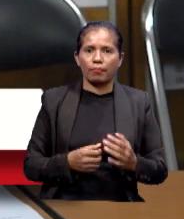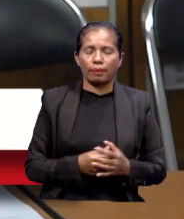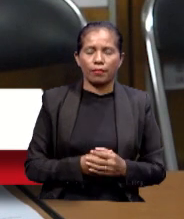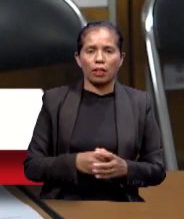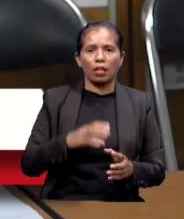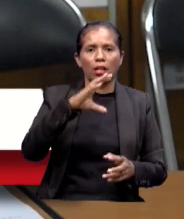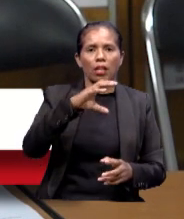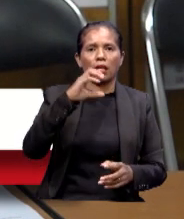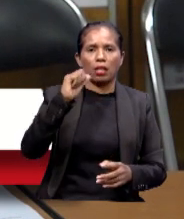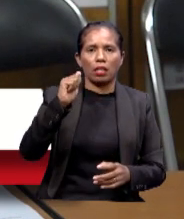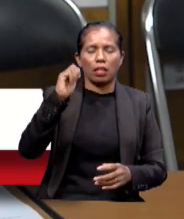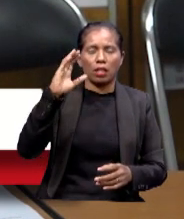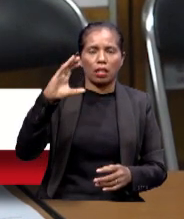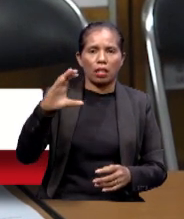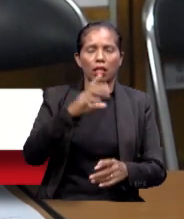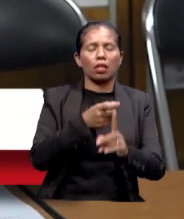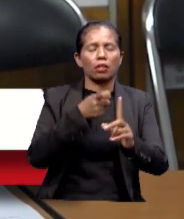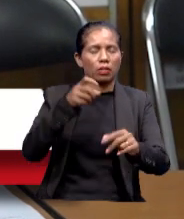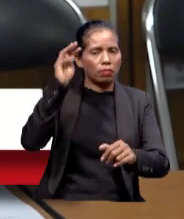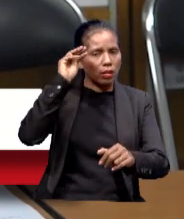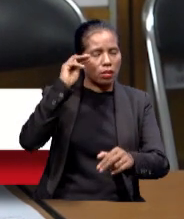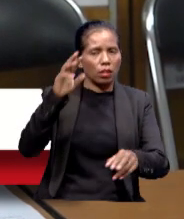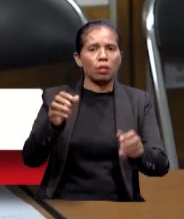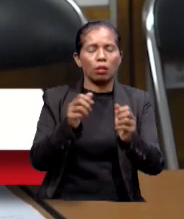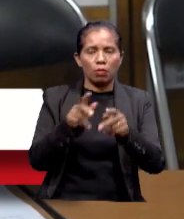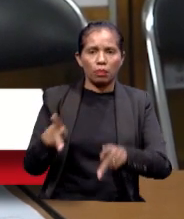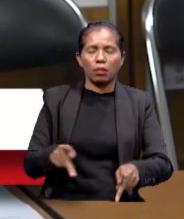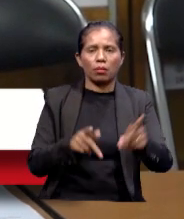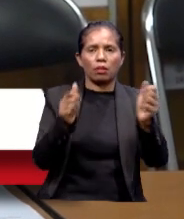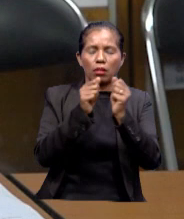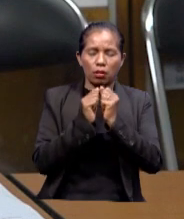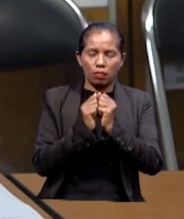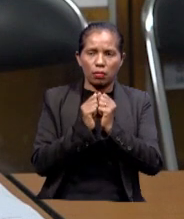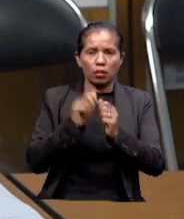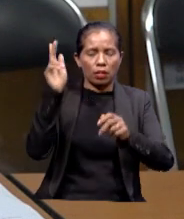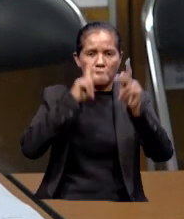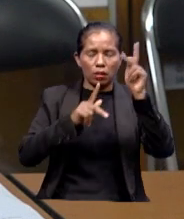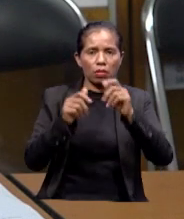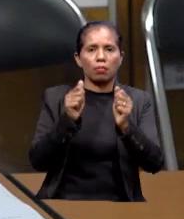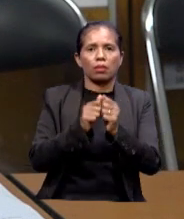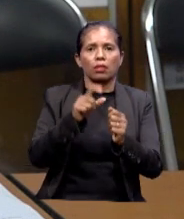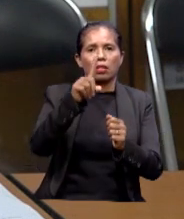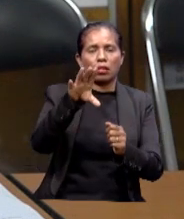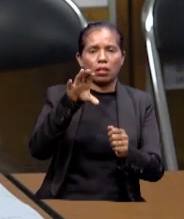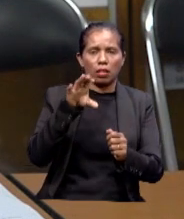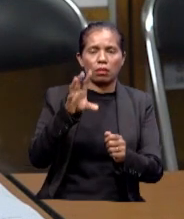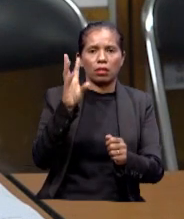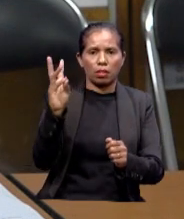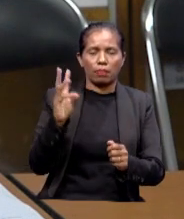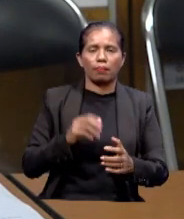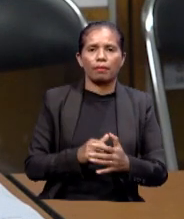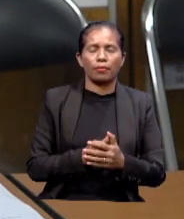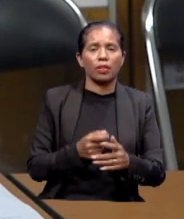kak hetan delegação competência do Ministério Público né mutu ba caso atus idenen então